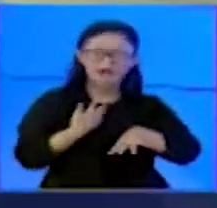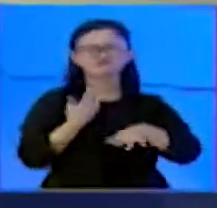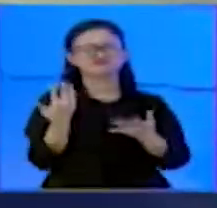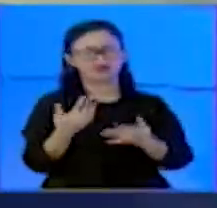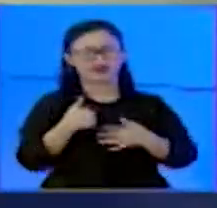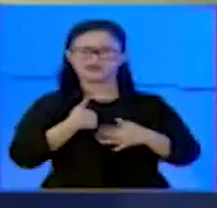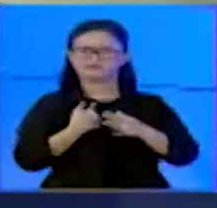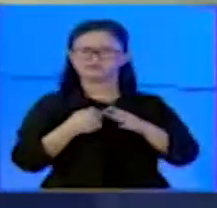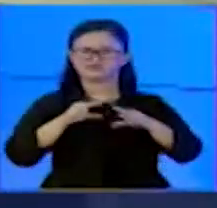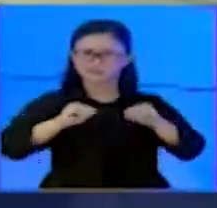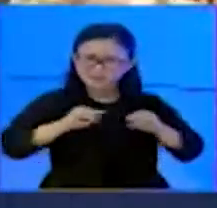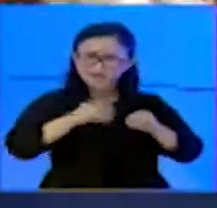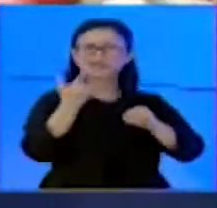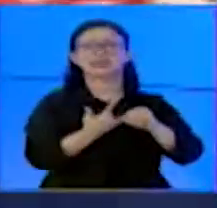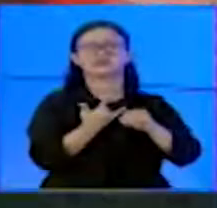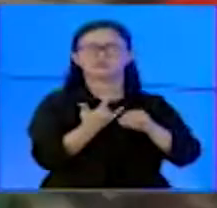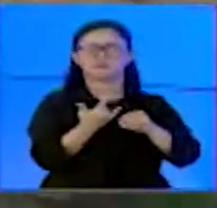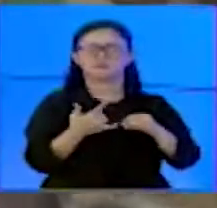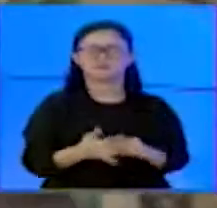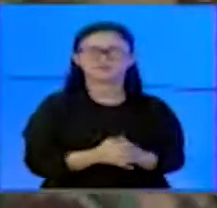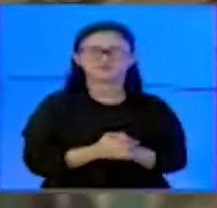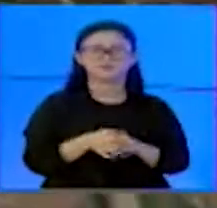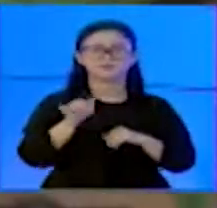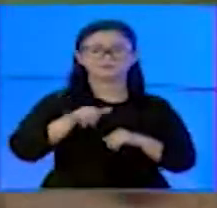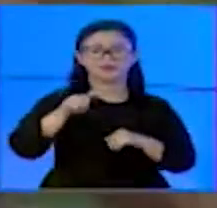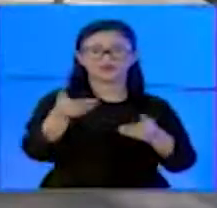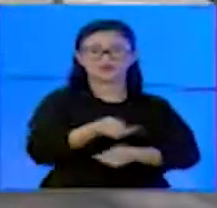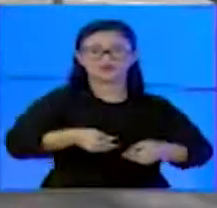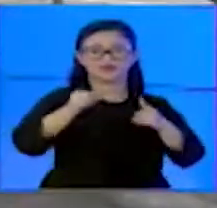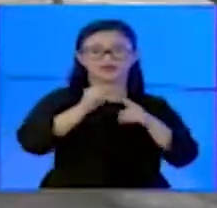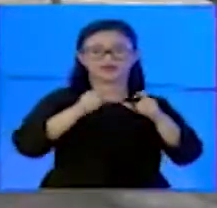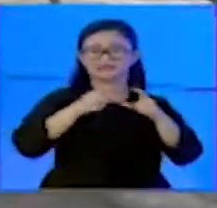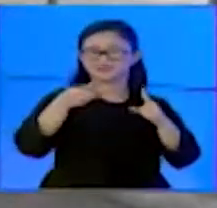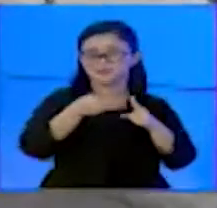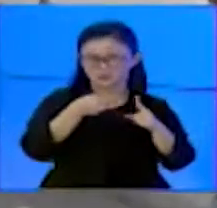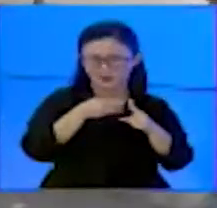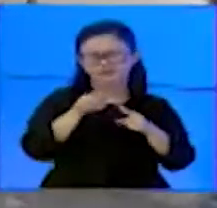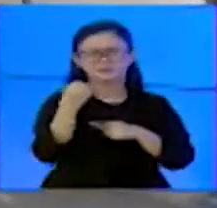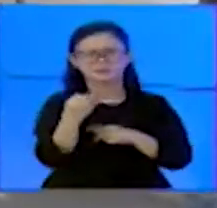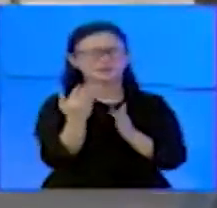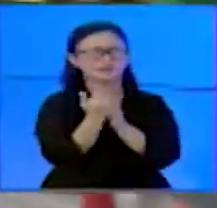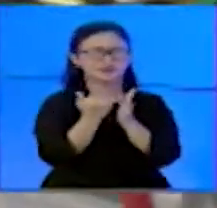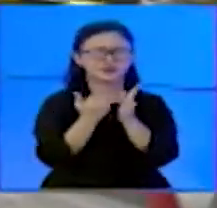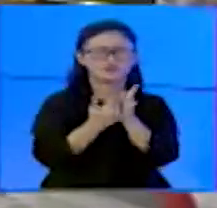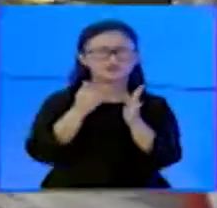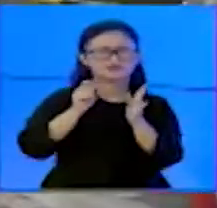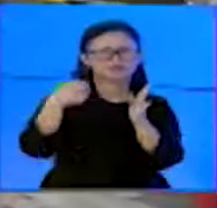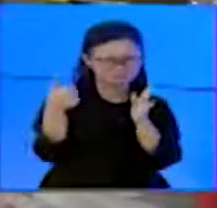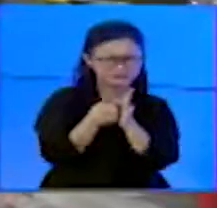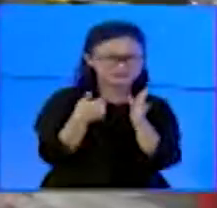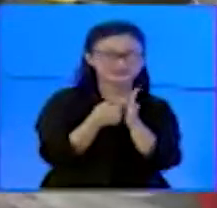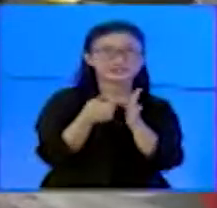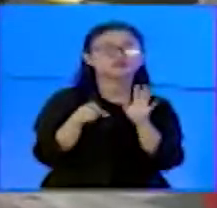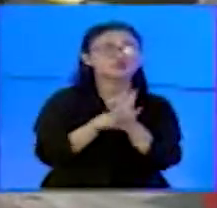juga, kebetulan saya masuk. Selama PSBB total DKI Jakarta, ada beberapa aturan yang diberlakukan PT KCI,